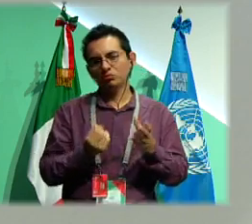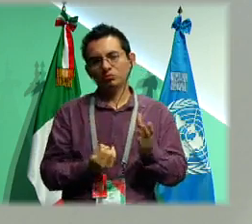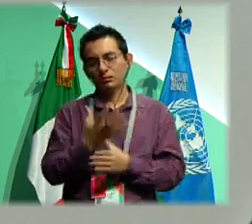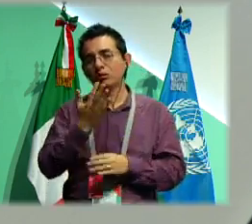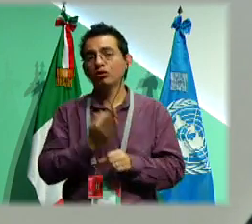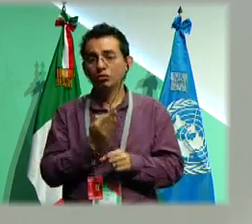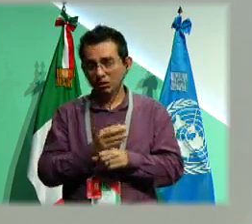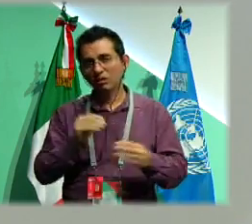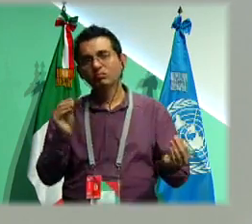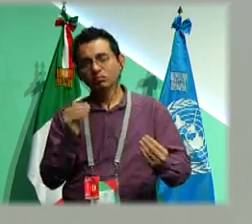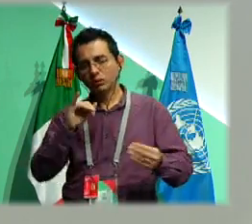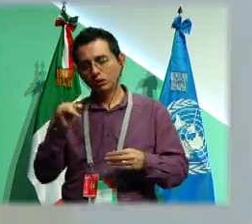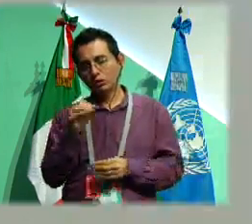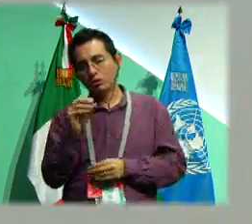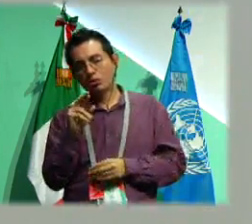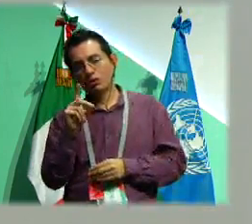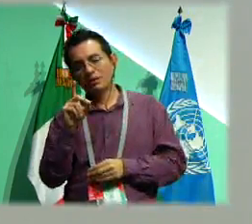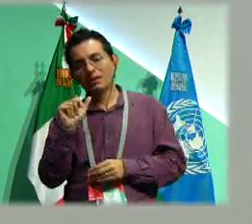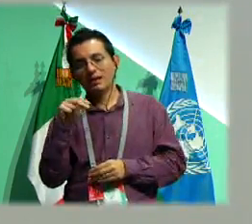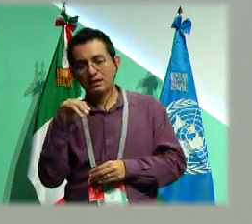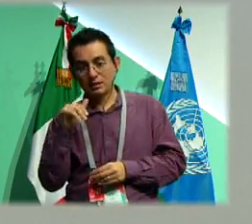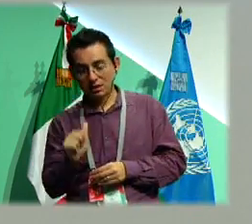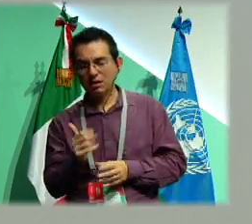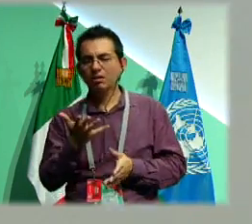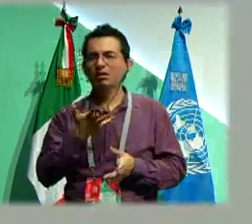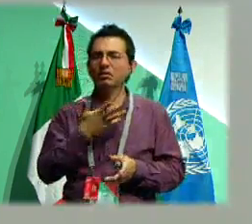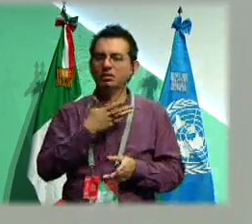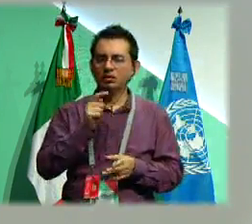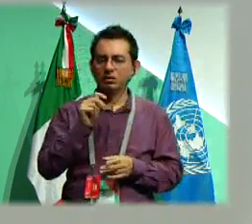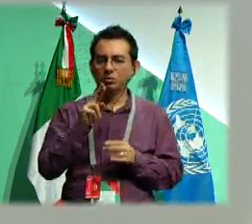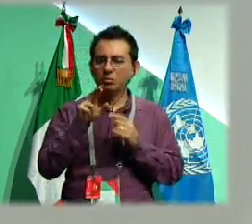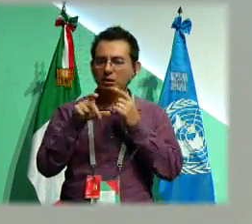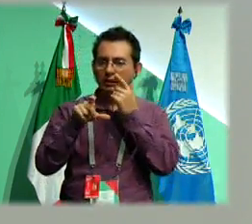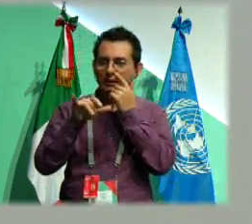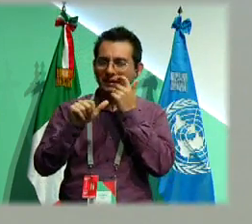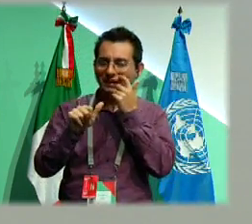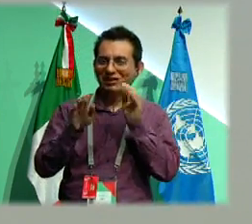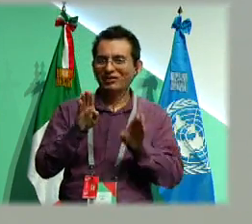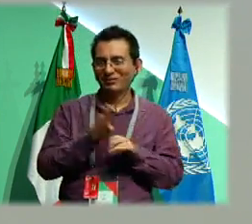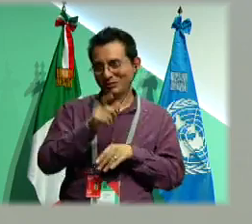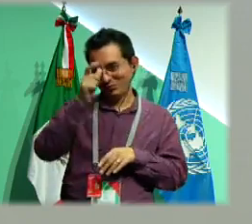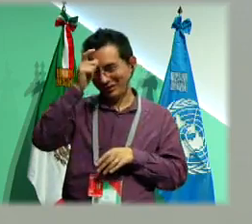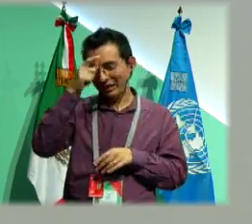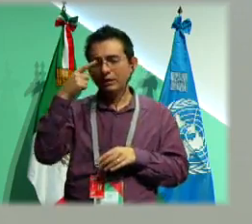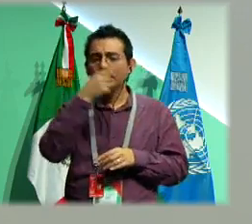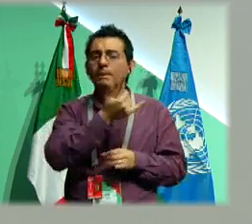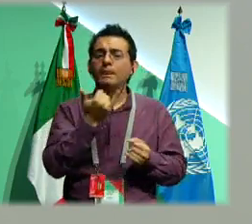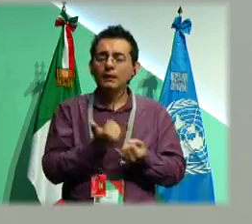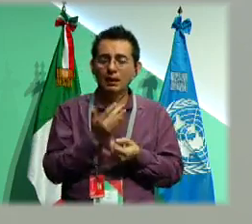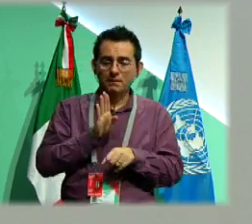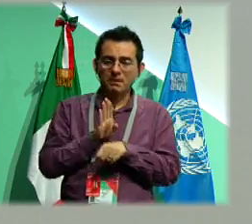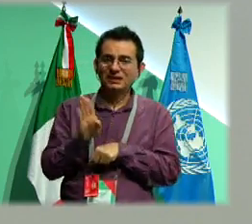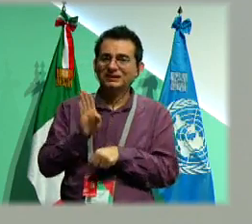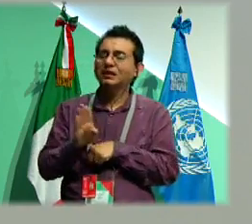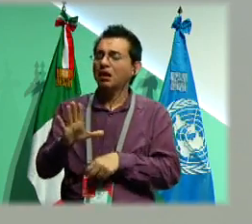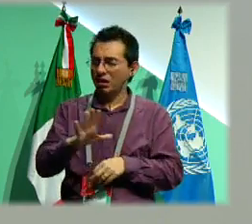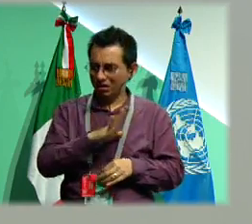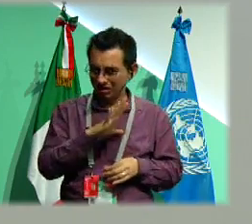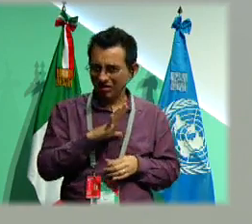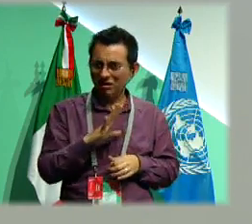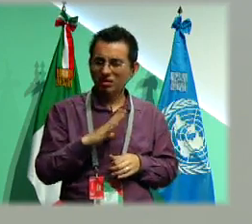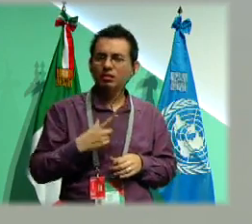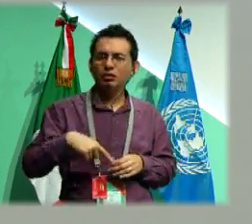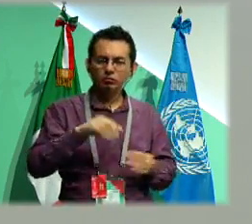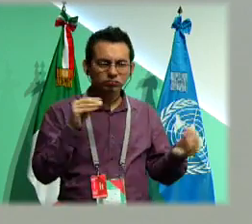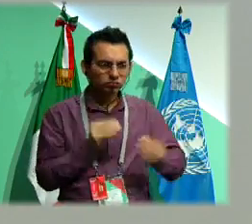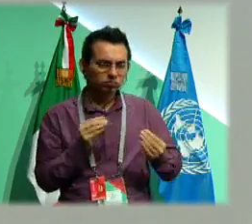la Jordanie, la Turquie, le Brésil. Ils vont terminer l'alliance avec le Pacifique. Nous avons